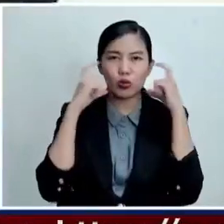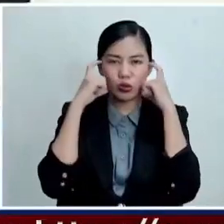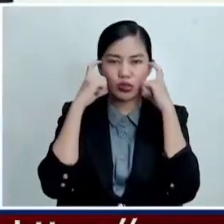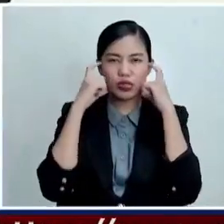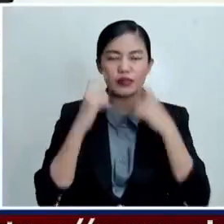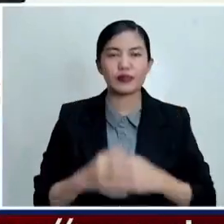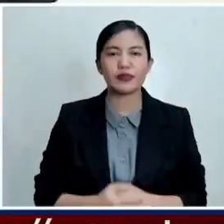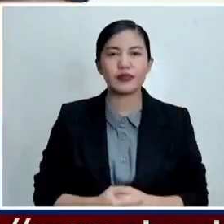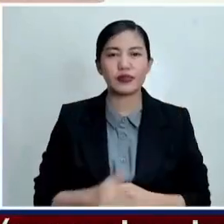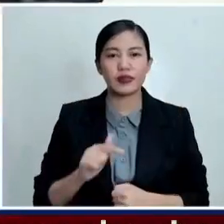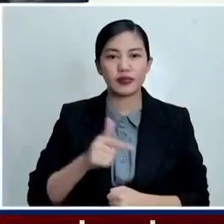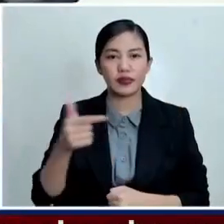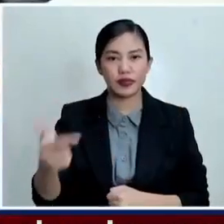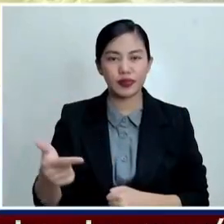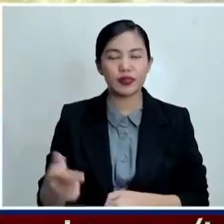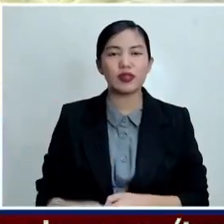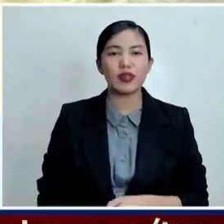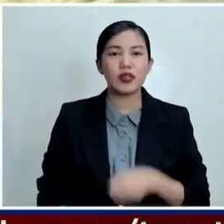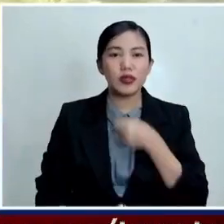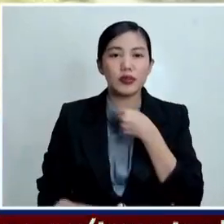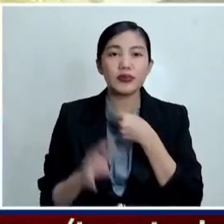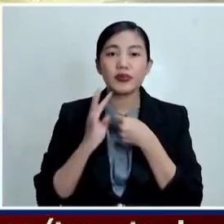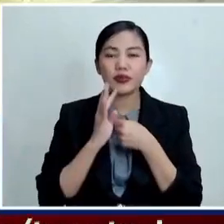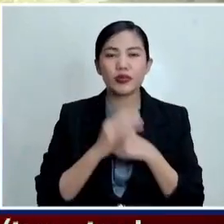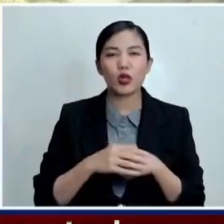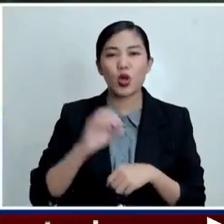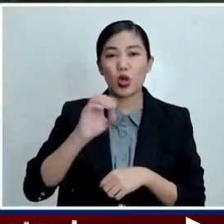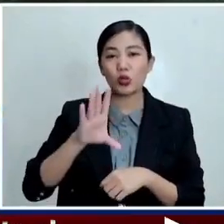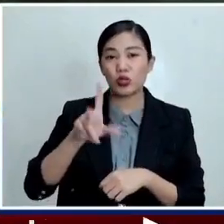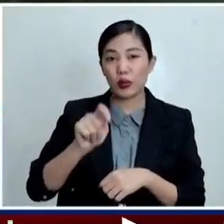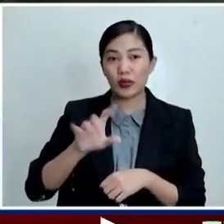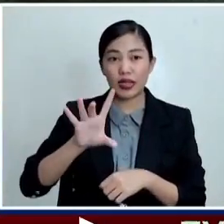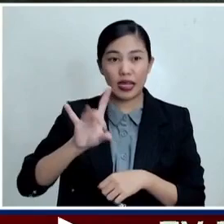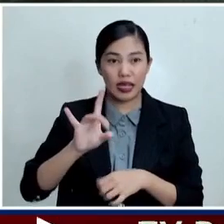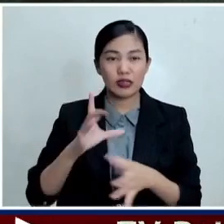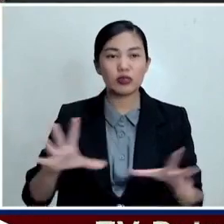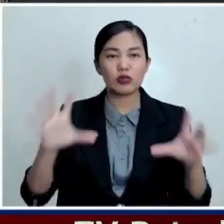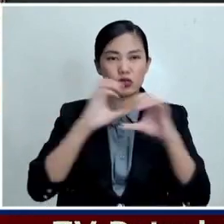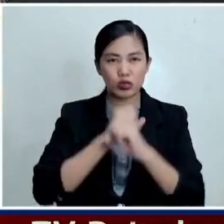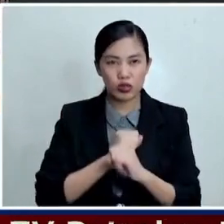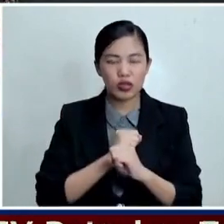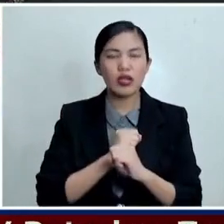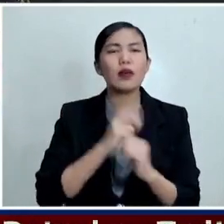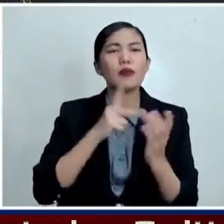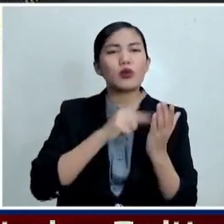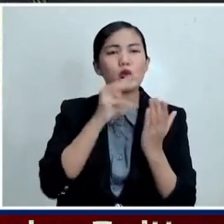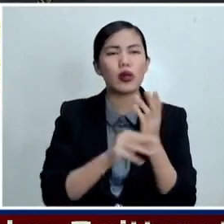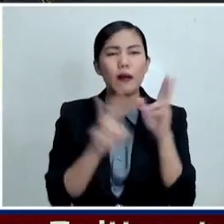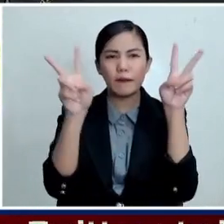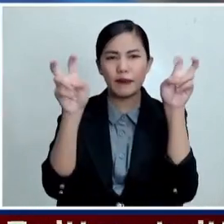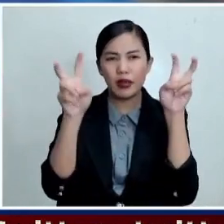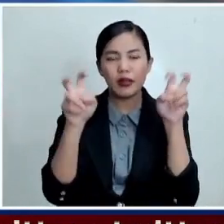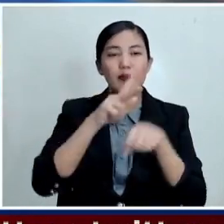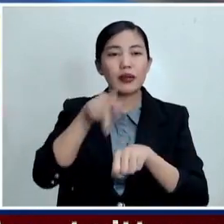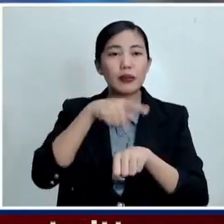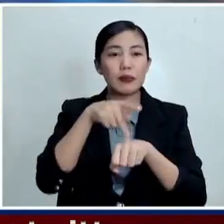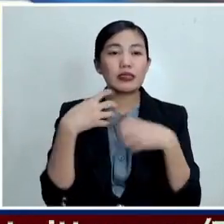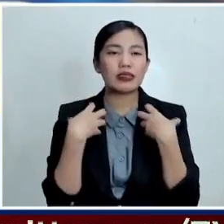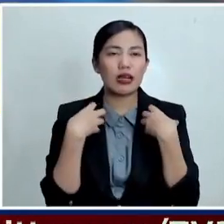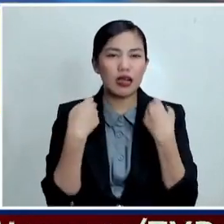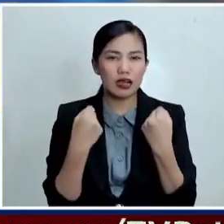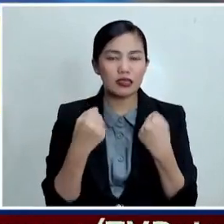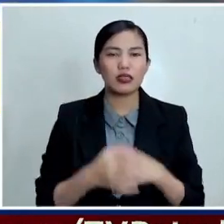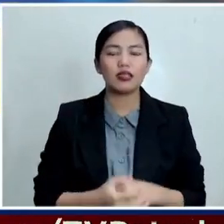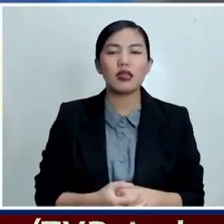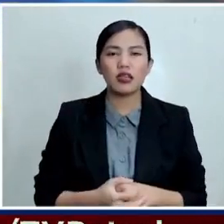Sa October 8 nakatakdang matapos ang Pinas Lakas Campaign kasabay ng ika-isang daang araw ng Marcos administration. Pero isang